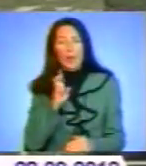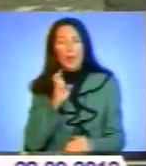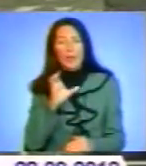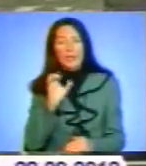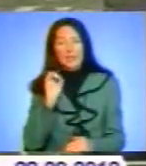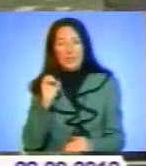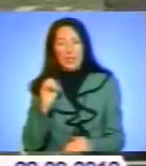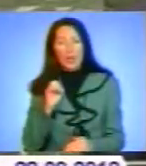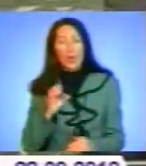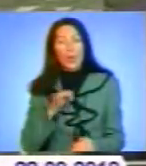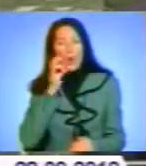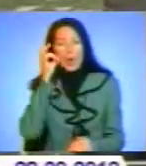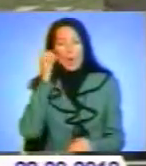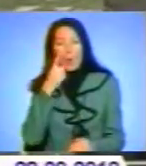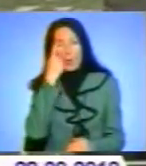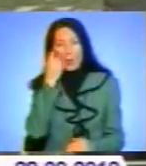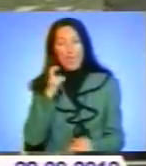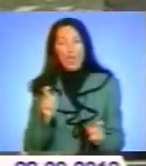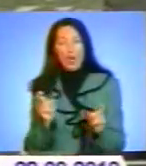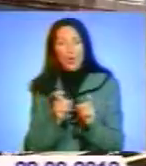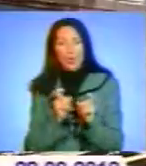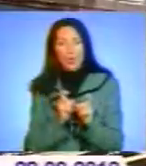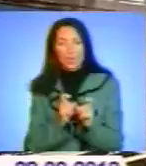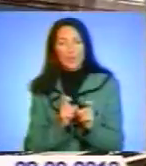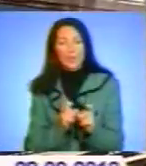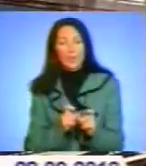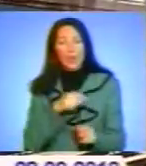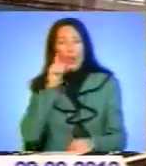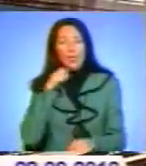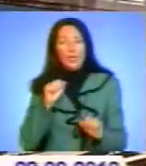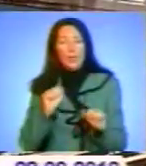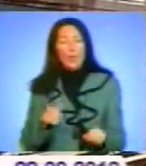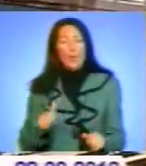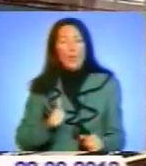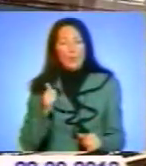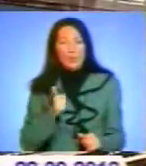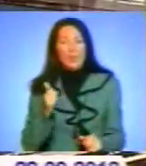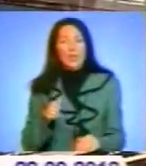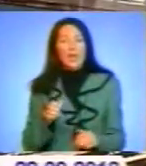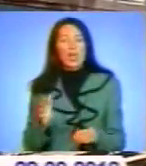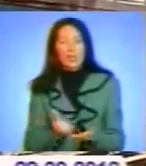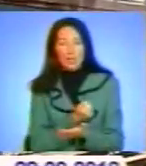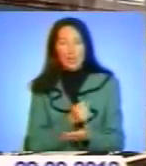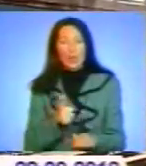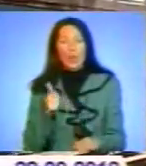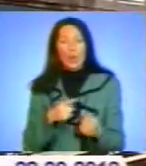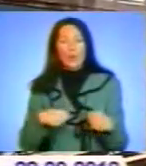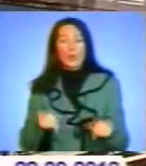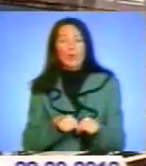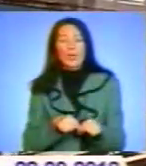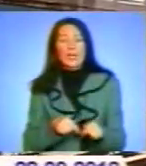у ранньому попередженні конфліктів. Україна може похвалитися досягненнями у сфері глобального ядерного роззброєння